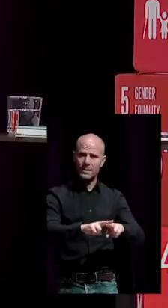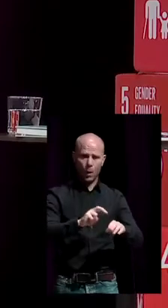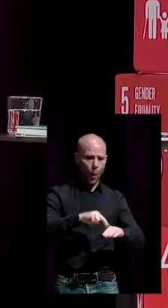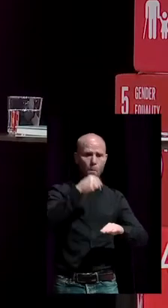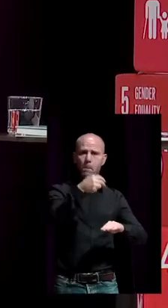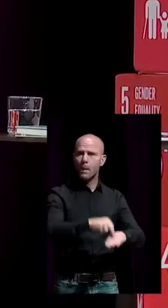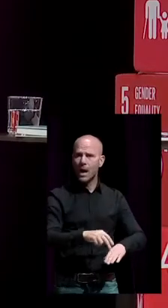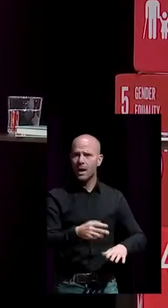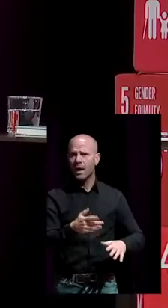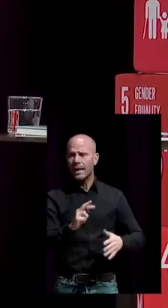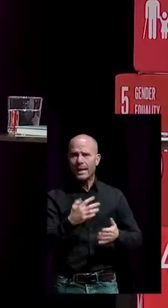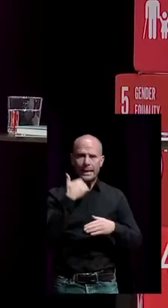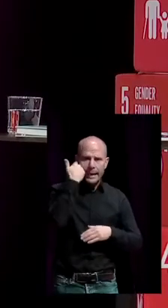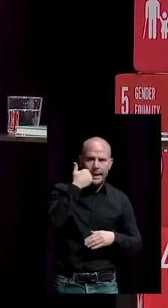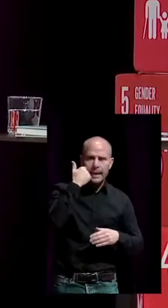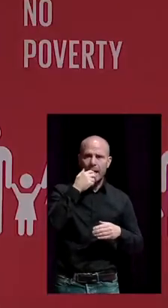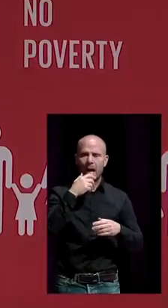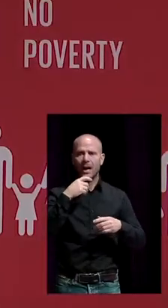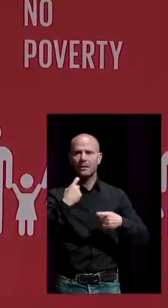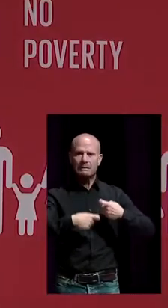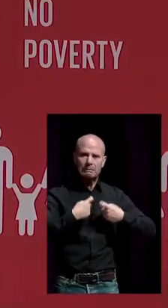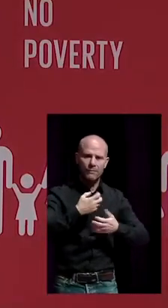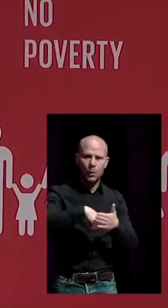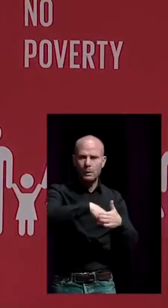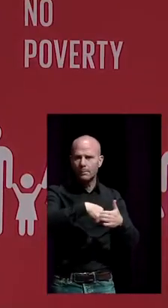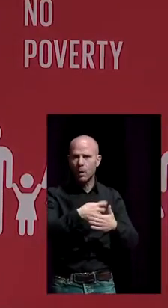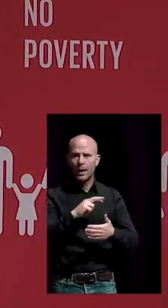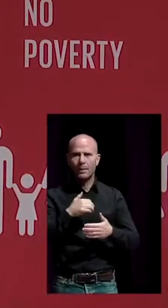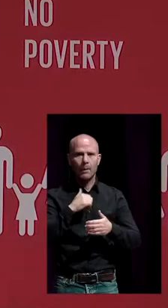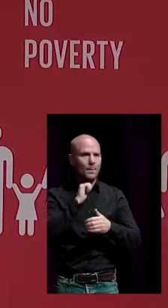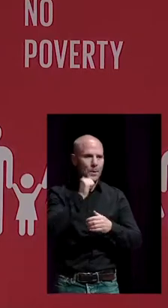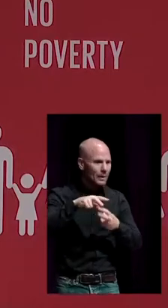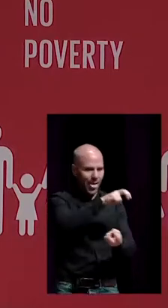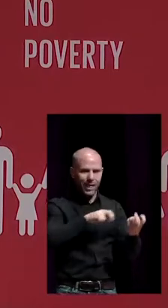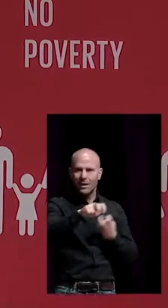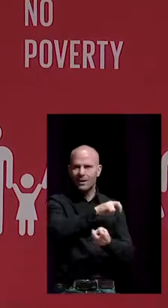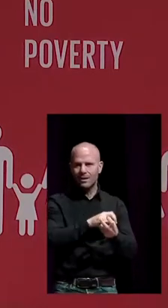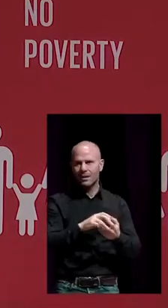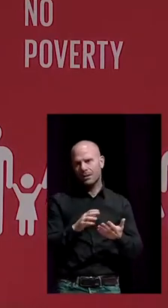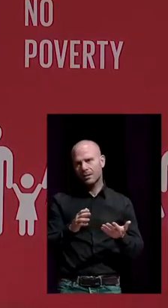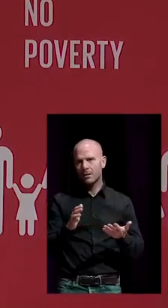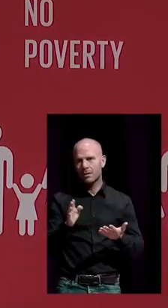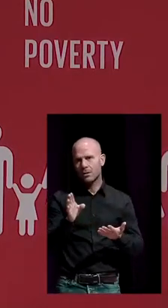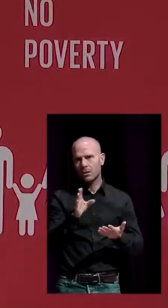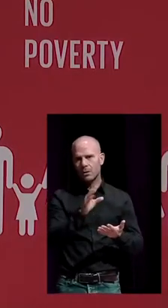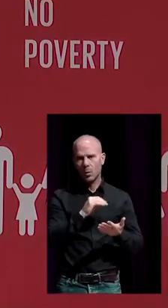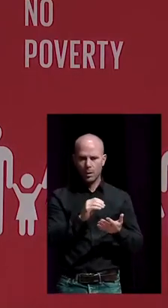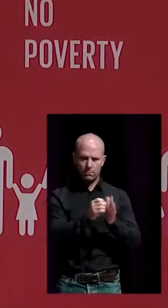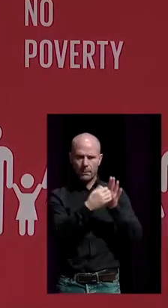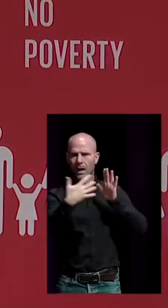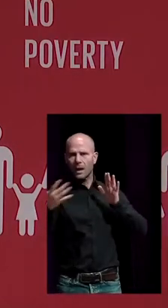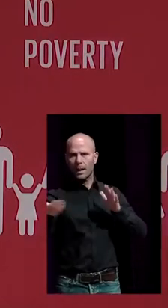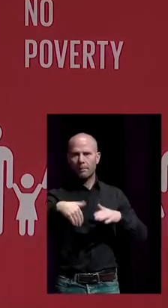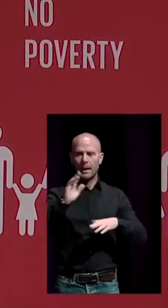hoppa och leka och spela fotboll eller bara busa runt, så får man ju också mer